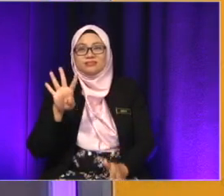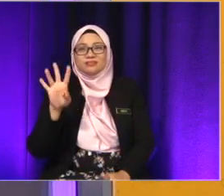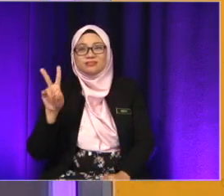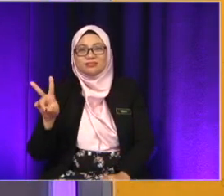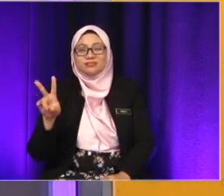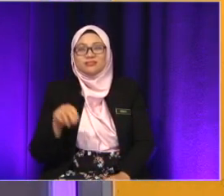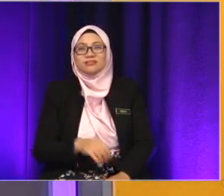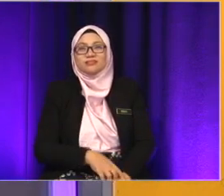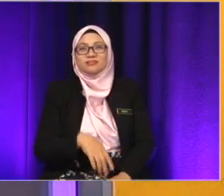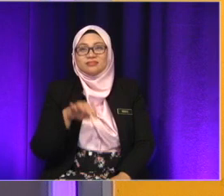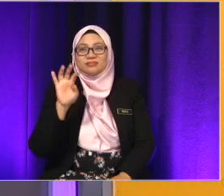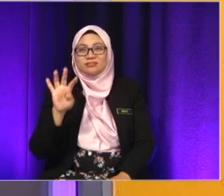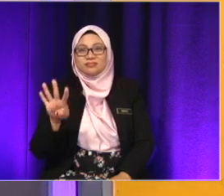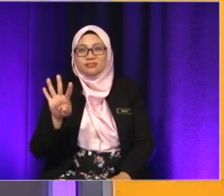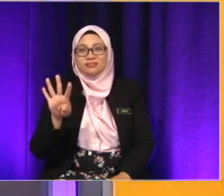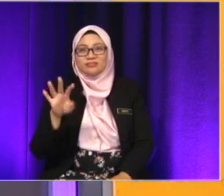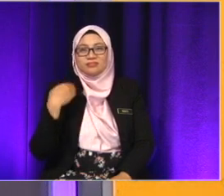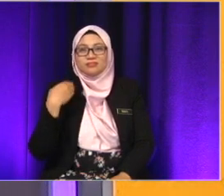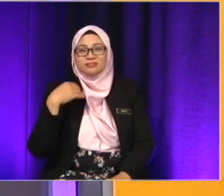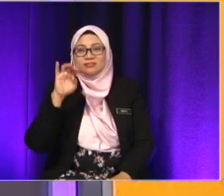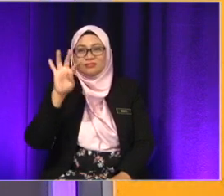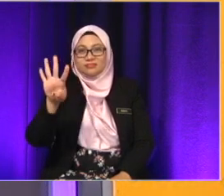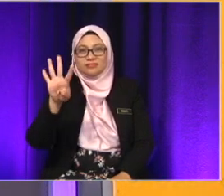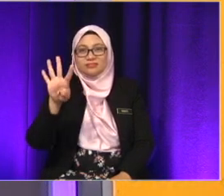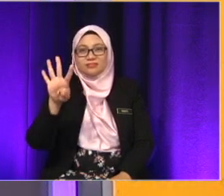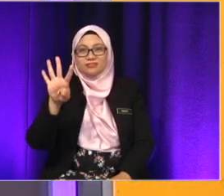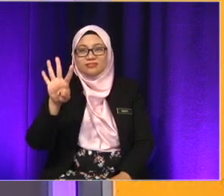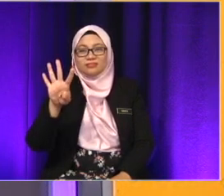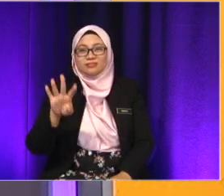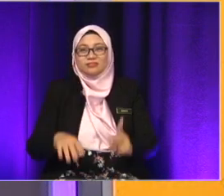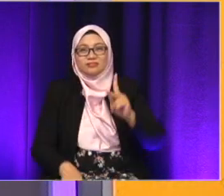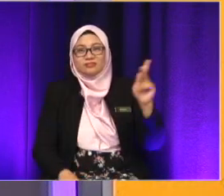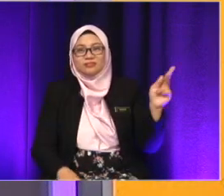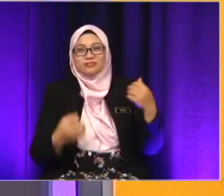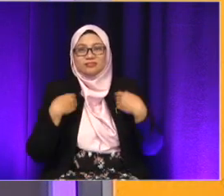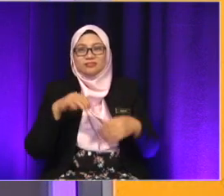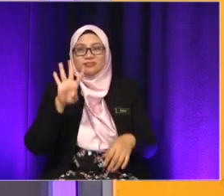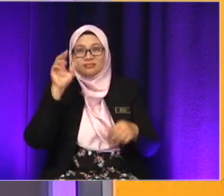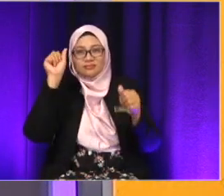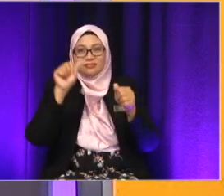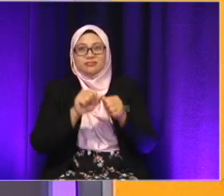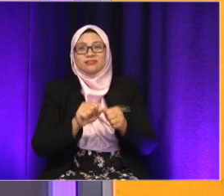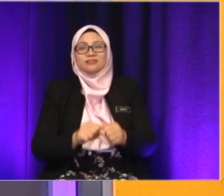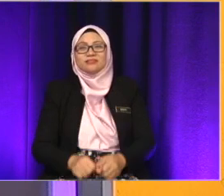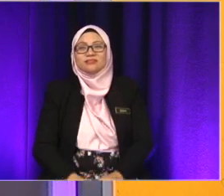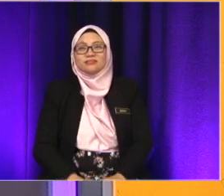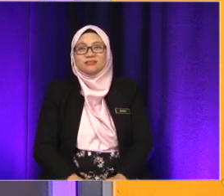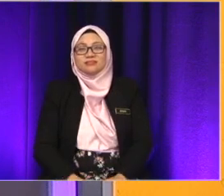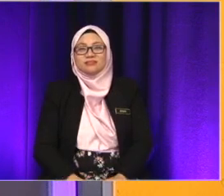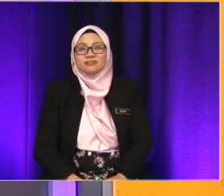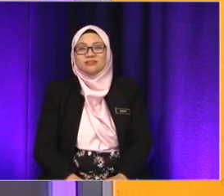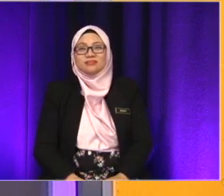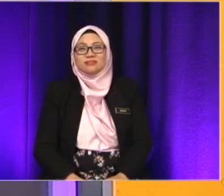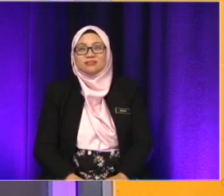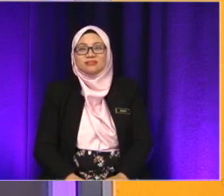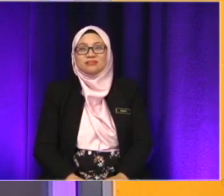sama juga. Maknanya dia ada 2 ke kili. Jadi 4 arah. 1 2 3 4. Mana cikgu tengok ni 1. Okey,